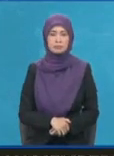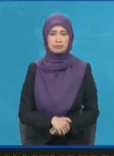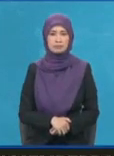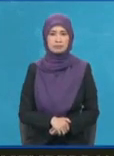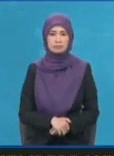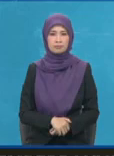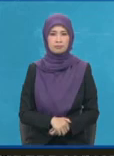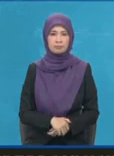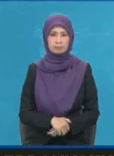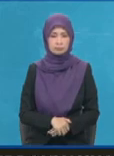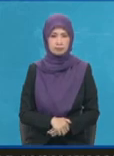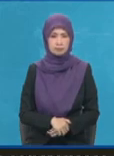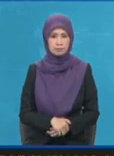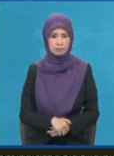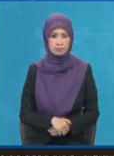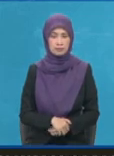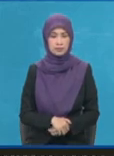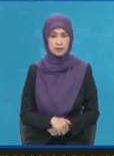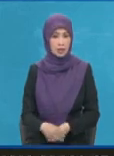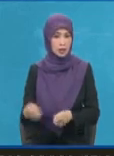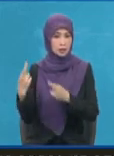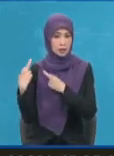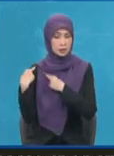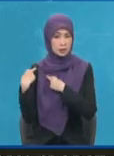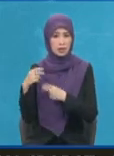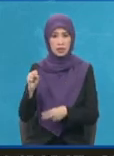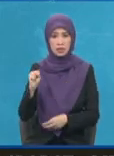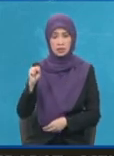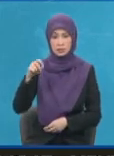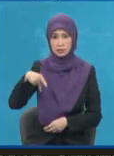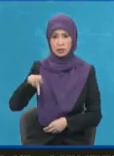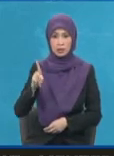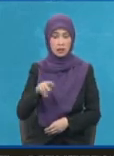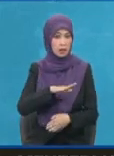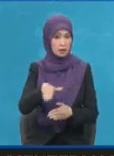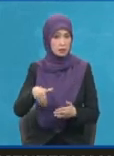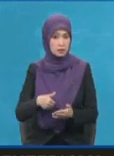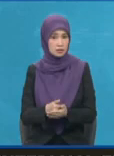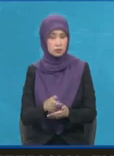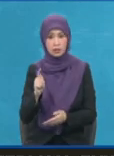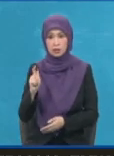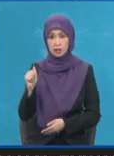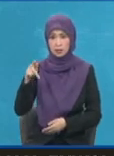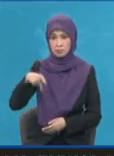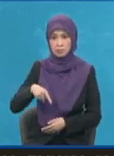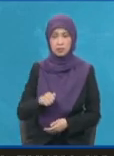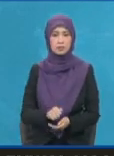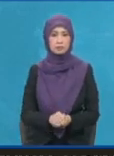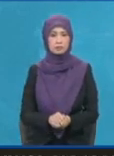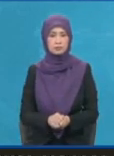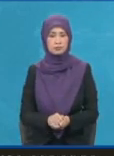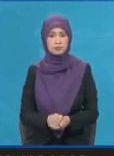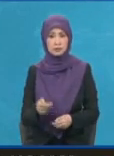sesi konsultasi bagi skin perusahaan SPG bagi semua ahli tabung amanah bekerja di FB diteruskan lagi